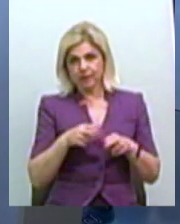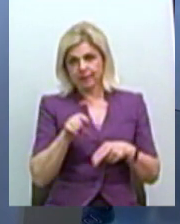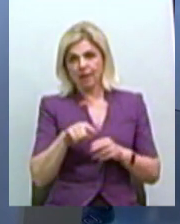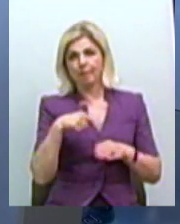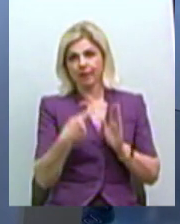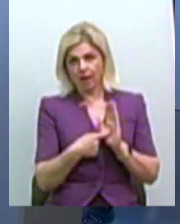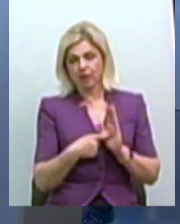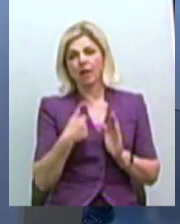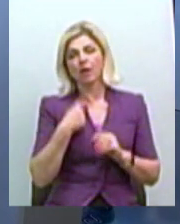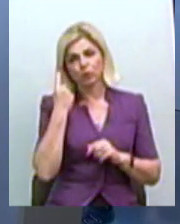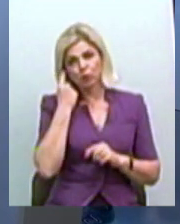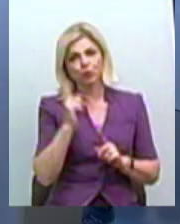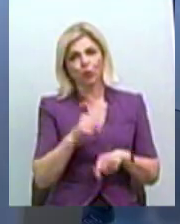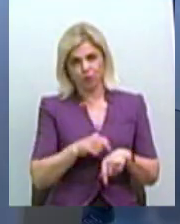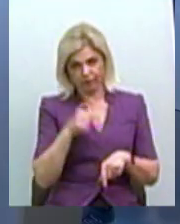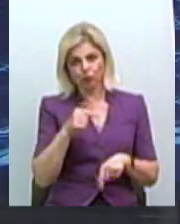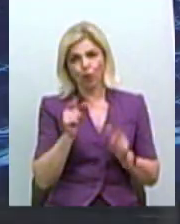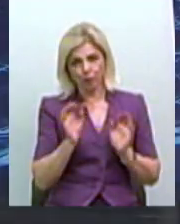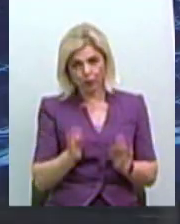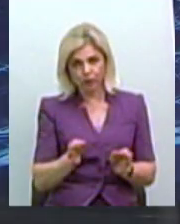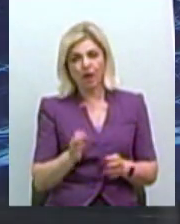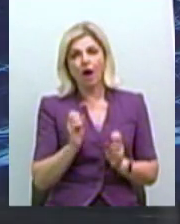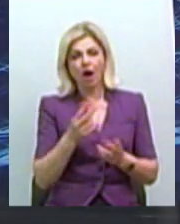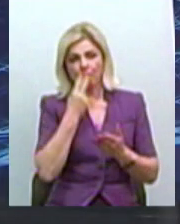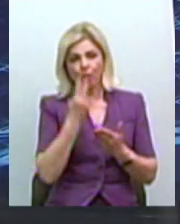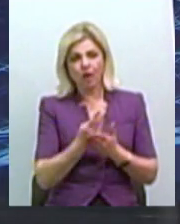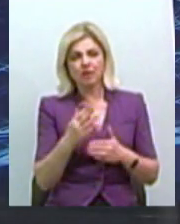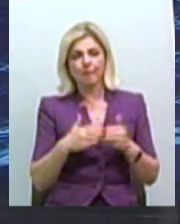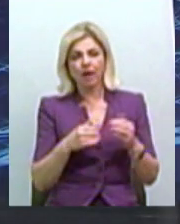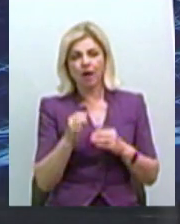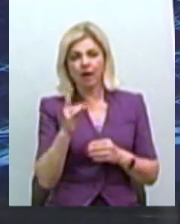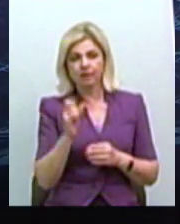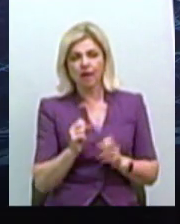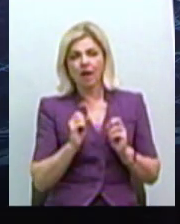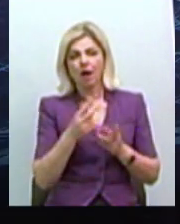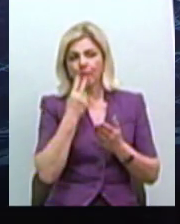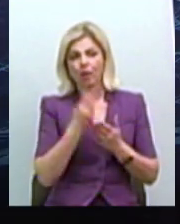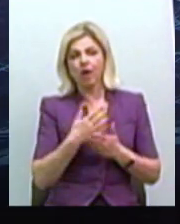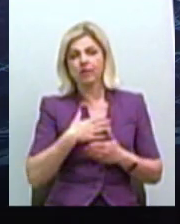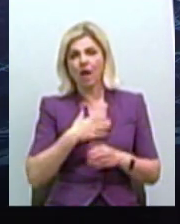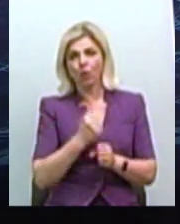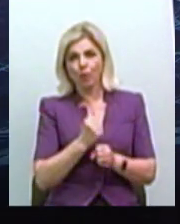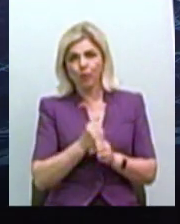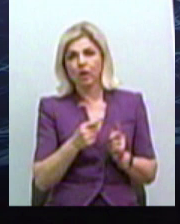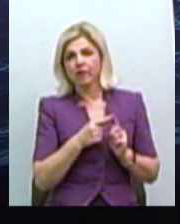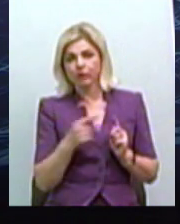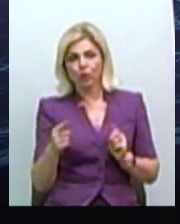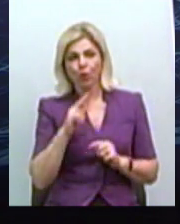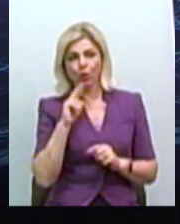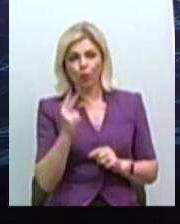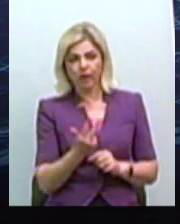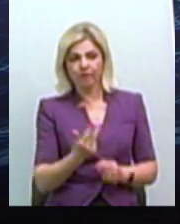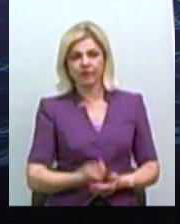вони усвідомлюють. Як показала наша практика, як показала наша робота протягом 3 років, так,